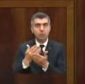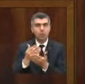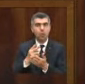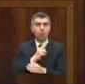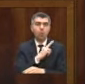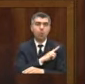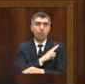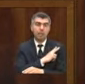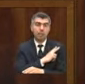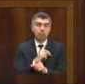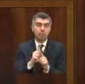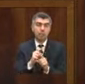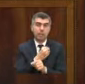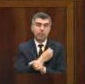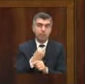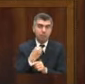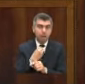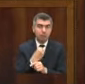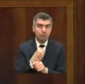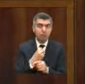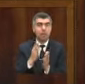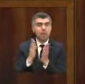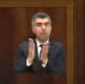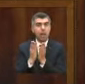والصيدلة وطب الأسنان، ممثلين عن الطلبة